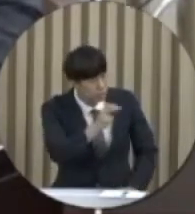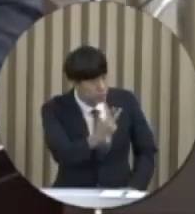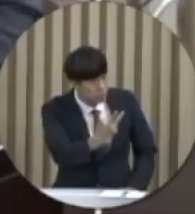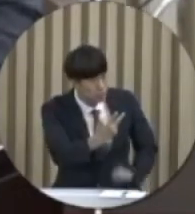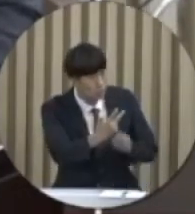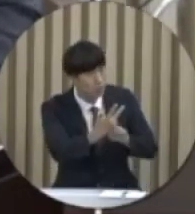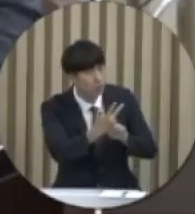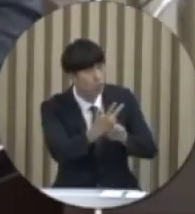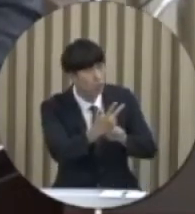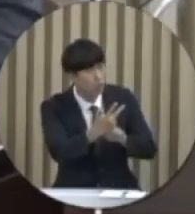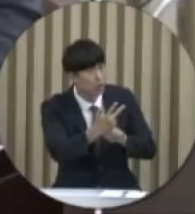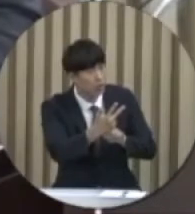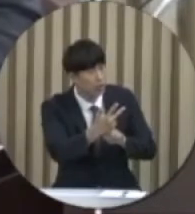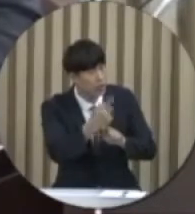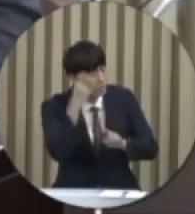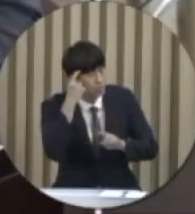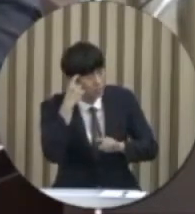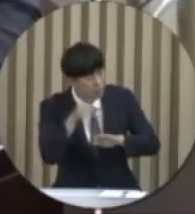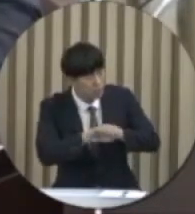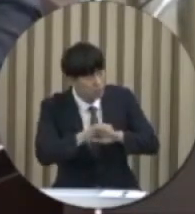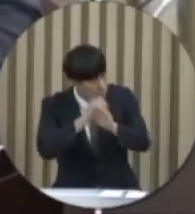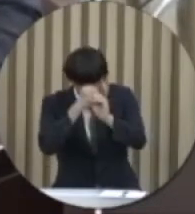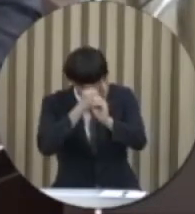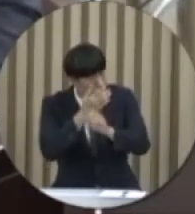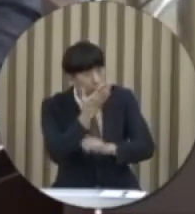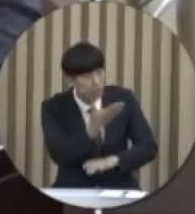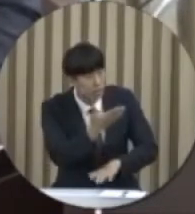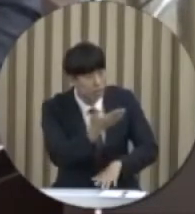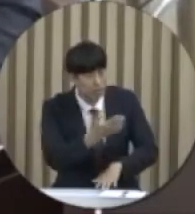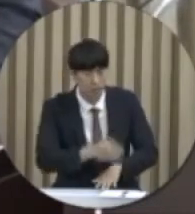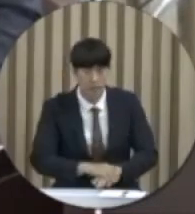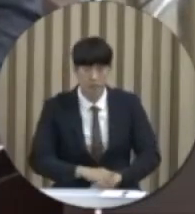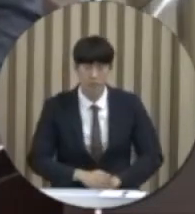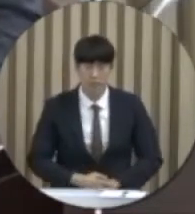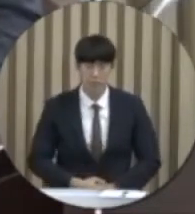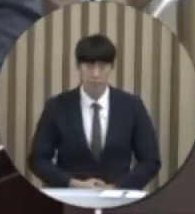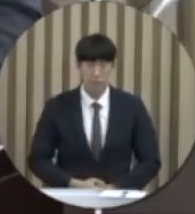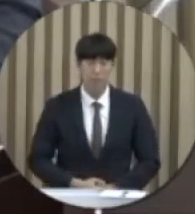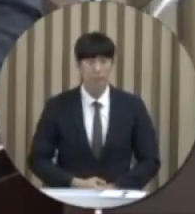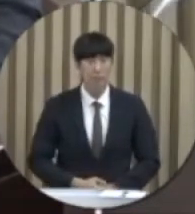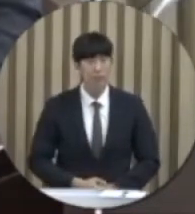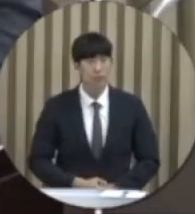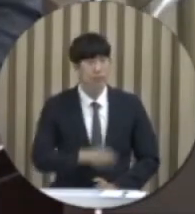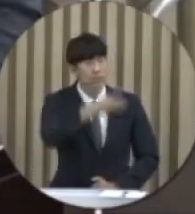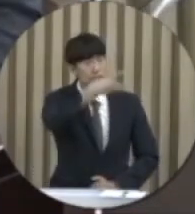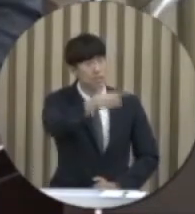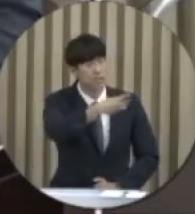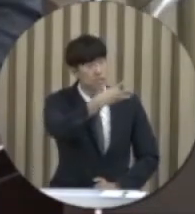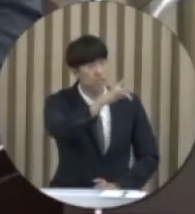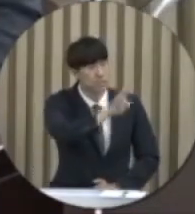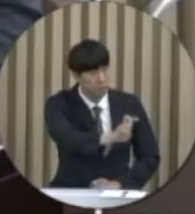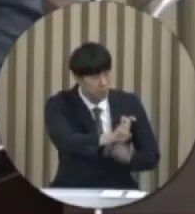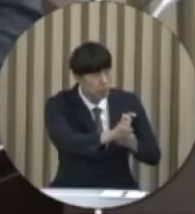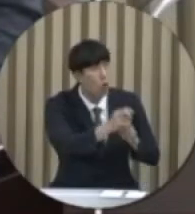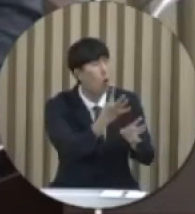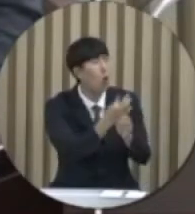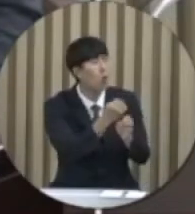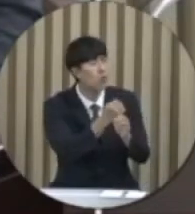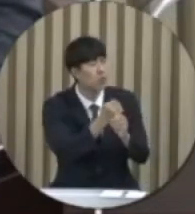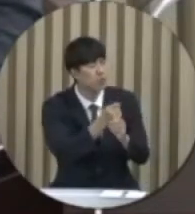2027년도라고 예측할 수 있겠죠. 그렇게 사업의 의지를 보여야 될 것이고요. 그러면 트램은 언제쯤이나 병점역에